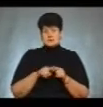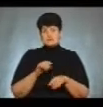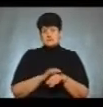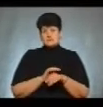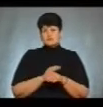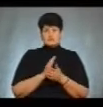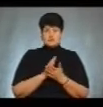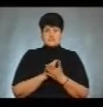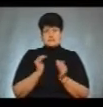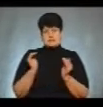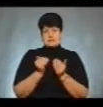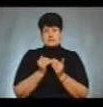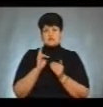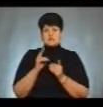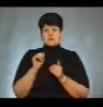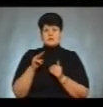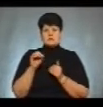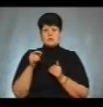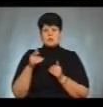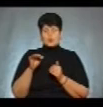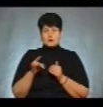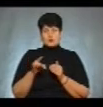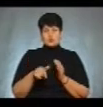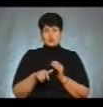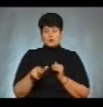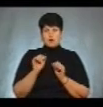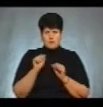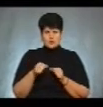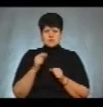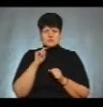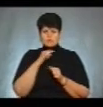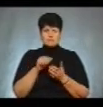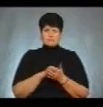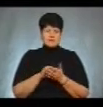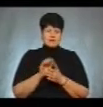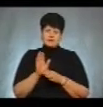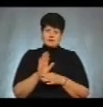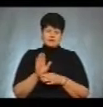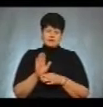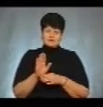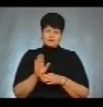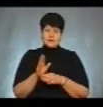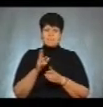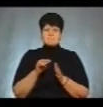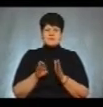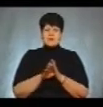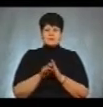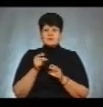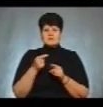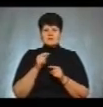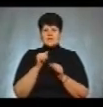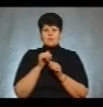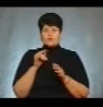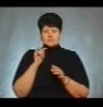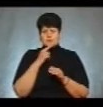є заниження категорійності доріг. Чи може таким чином підрядник зекономити матеріали на дорогу? Ні. Підрядник не може зекономити.